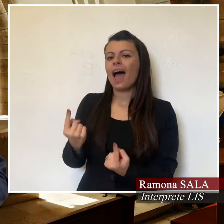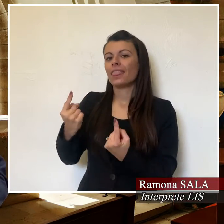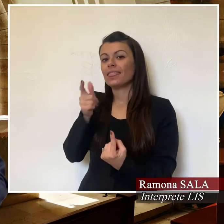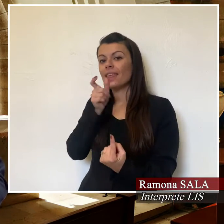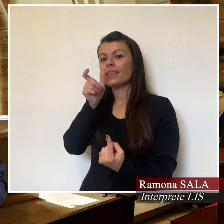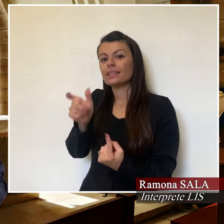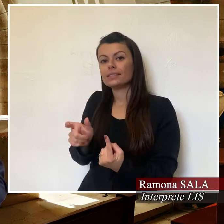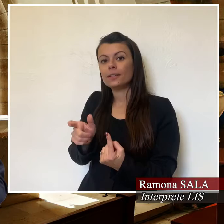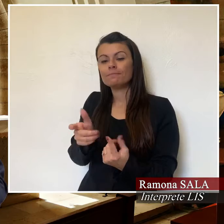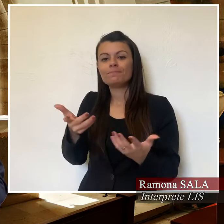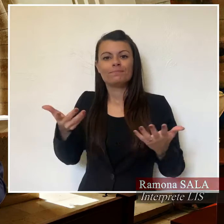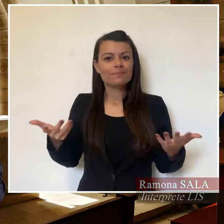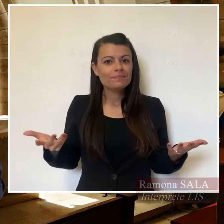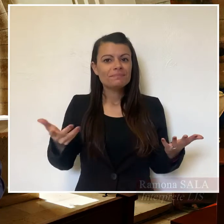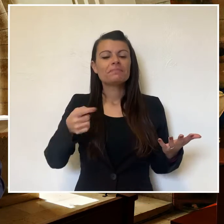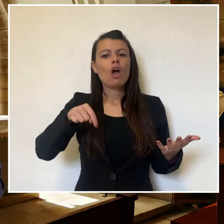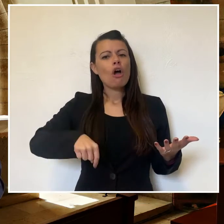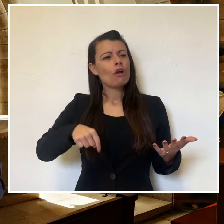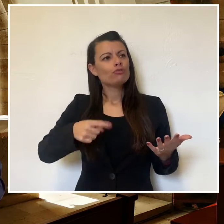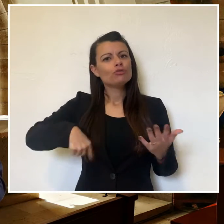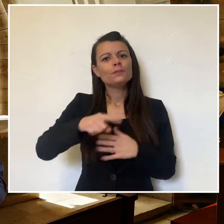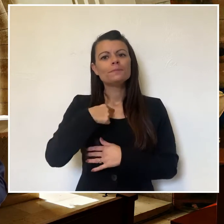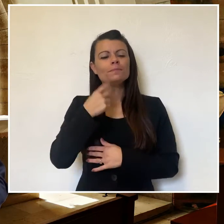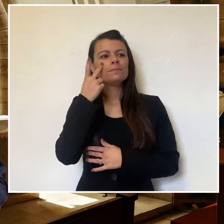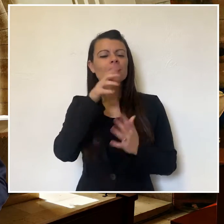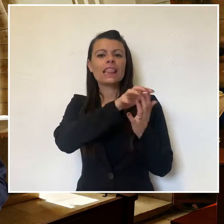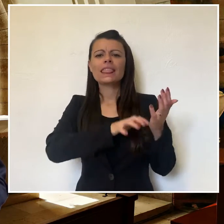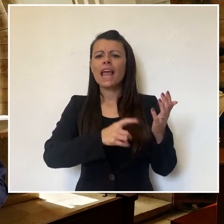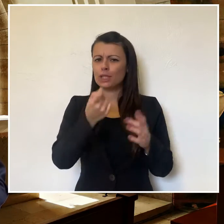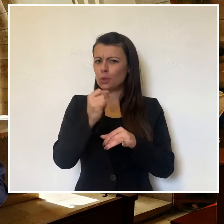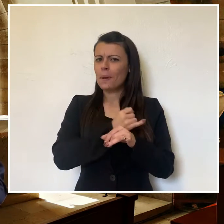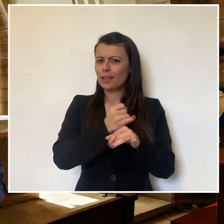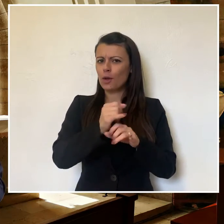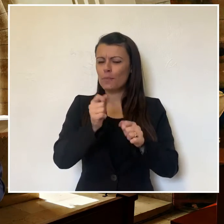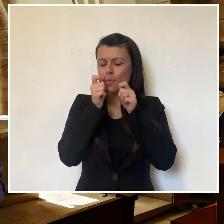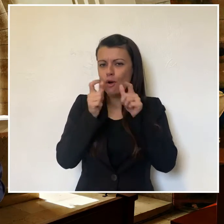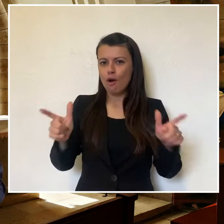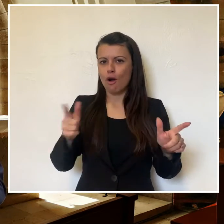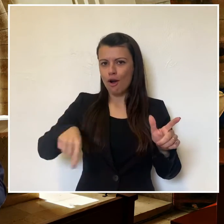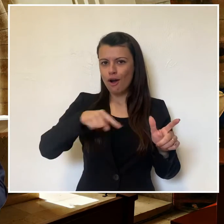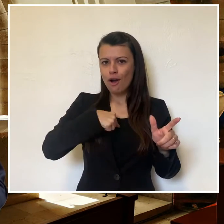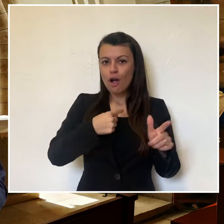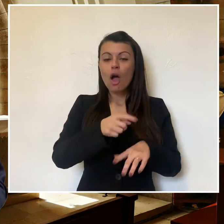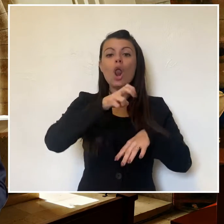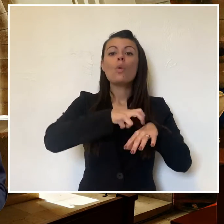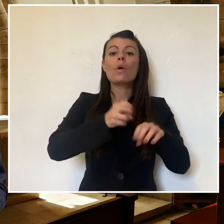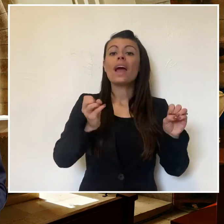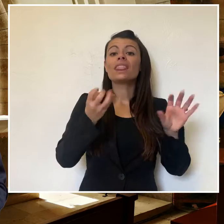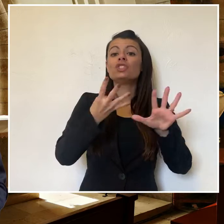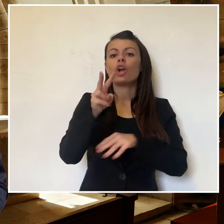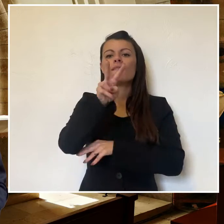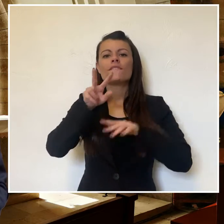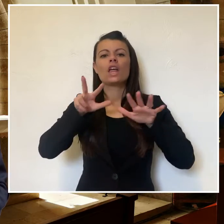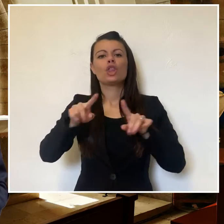Ma abbiamo oggi ascoltato, lo avete visto, un testo un po' particolare che forse vi sorprende, Luca 19, 28, 38, l